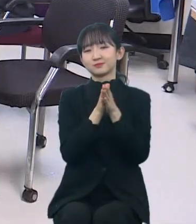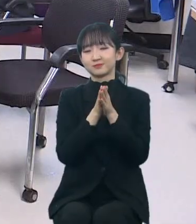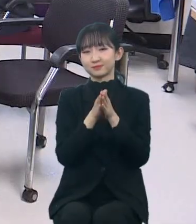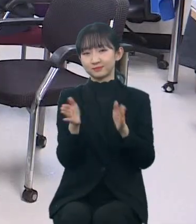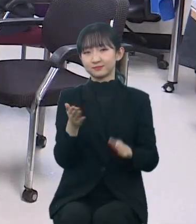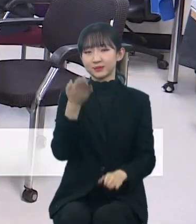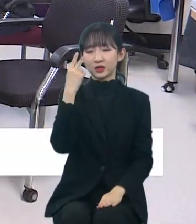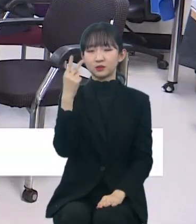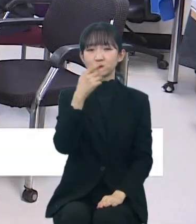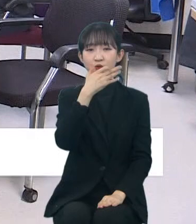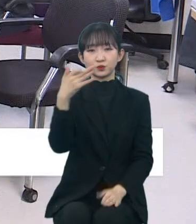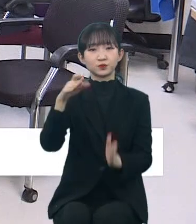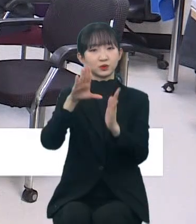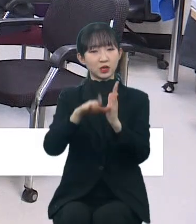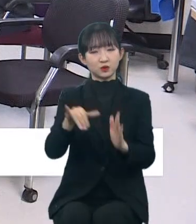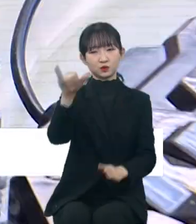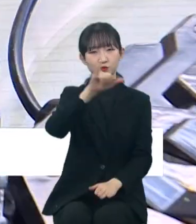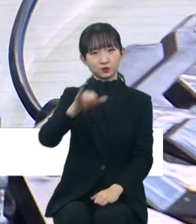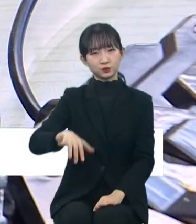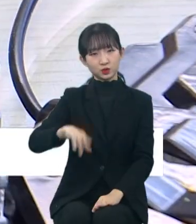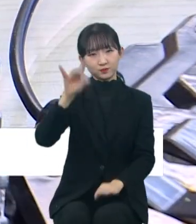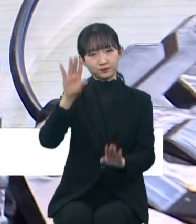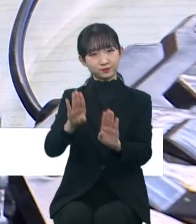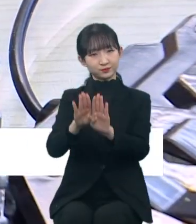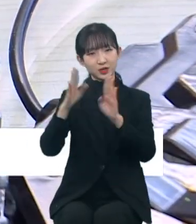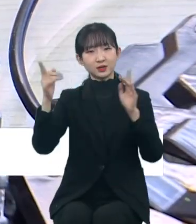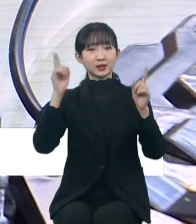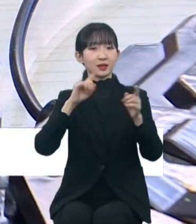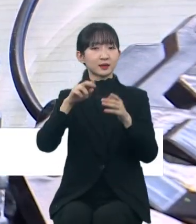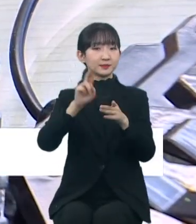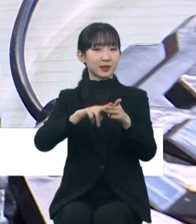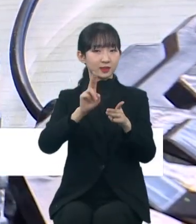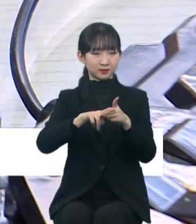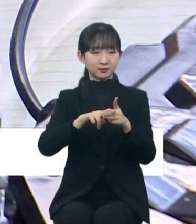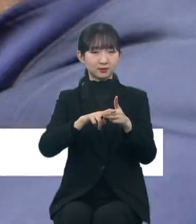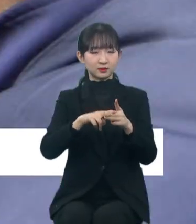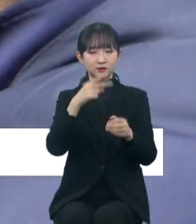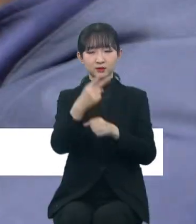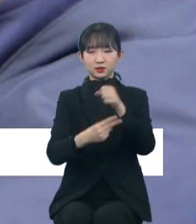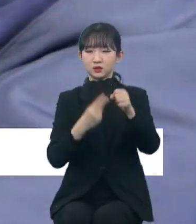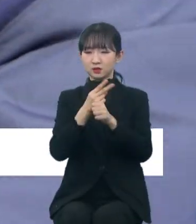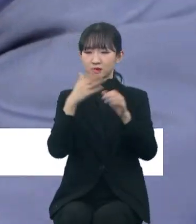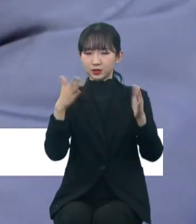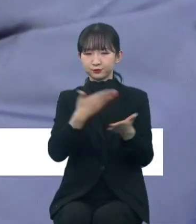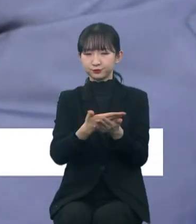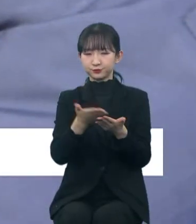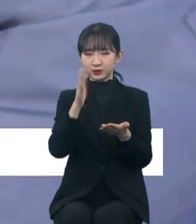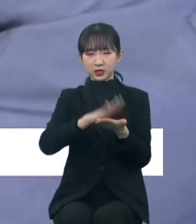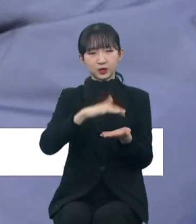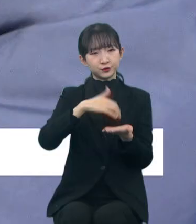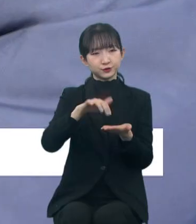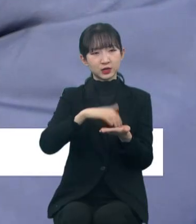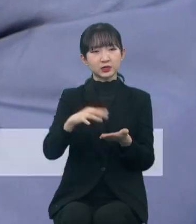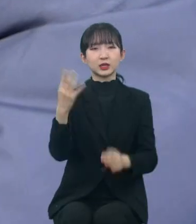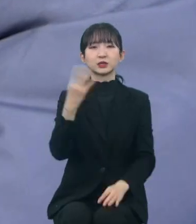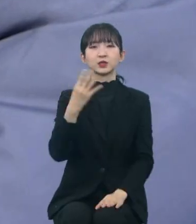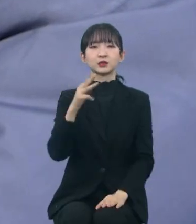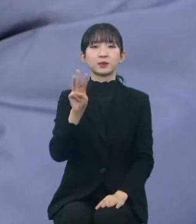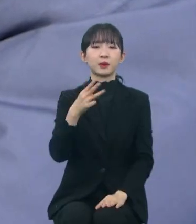지난 2019년 전국 최초로 문을 연 장난감 수리센터. 2년간 4,380건을